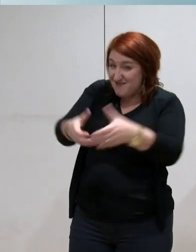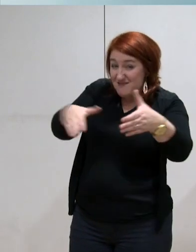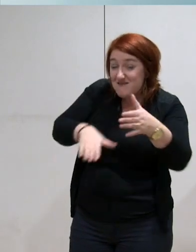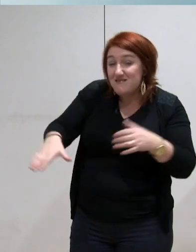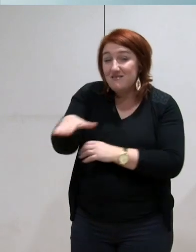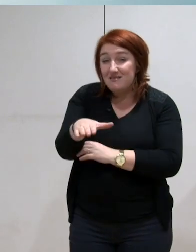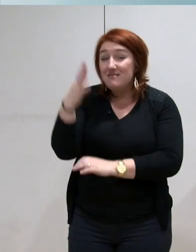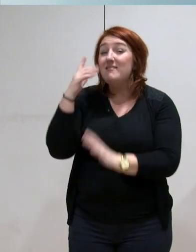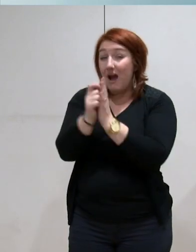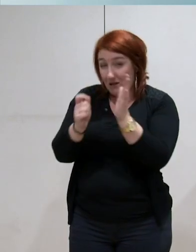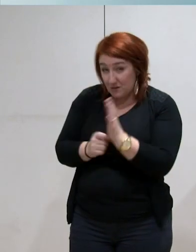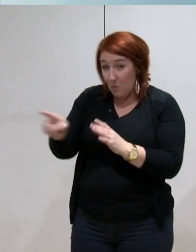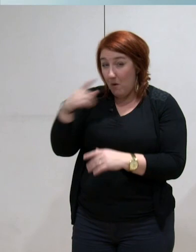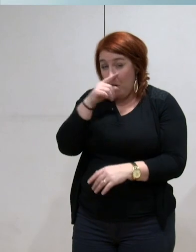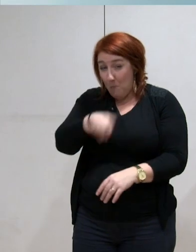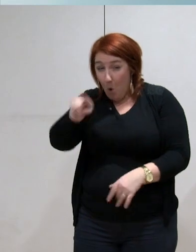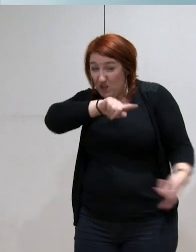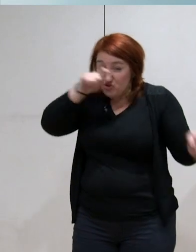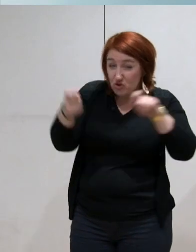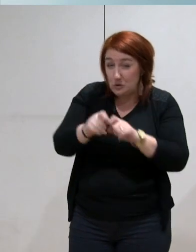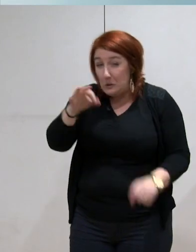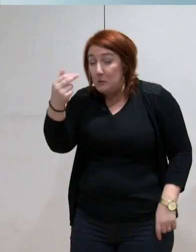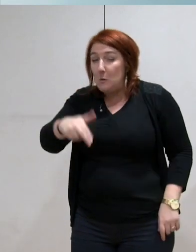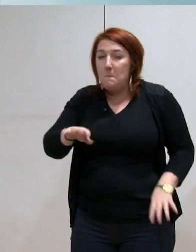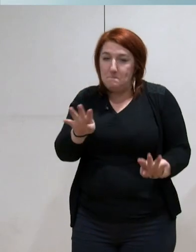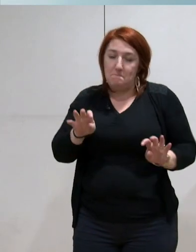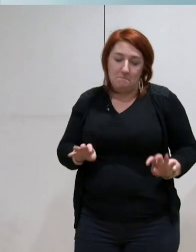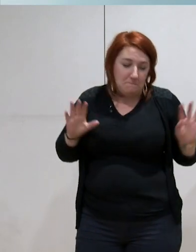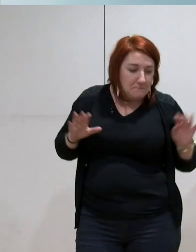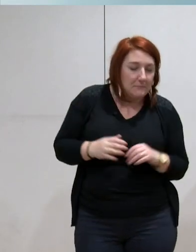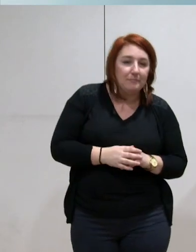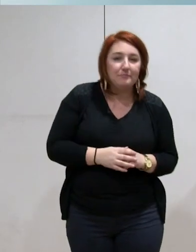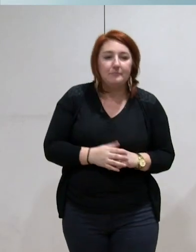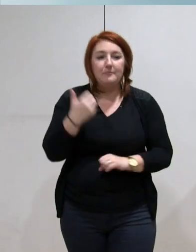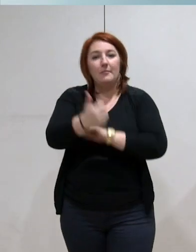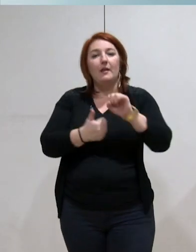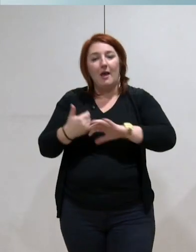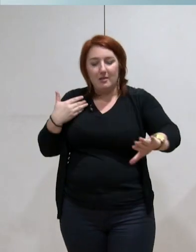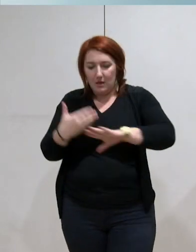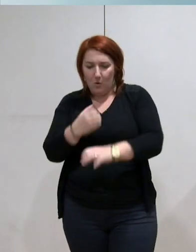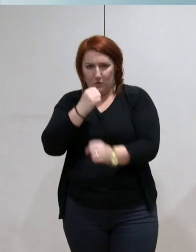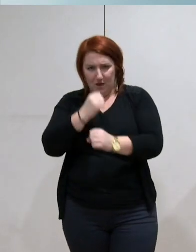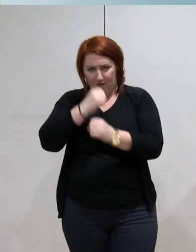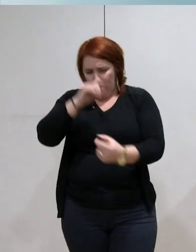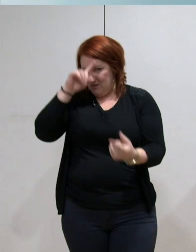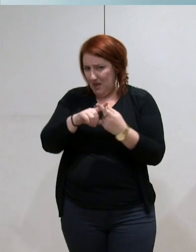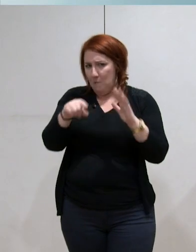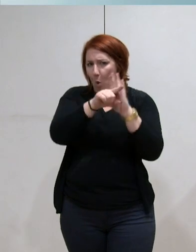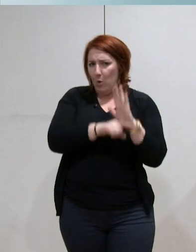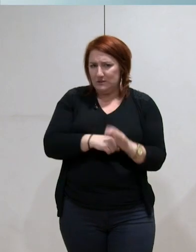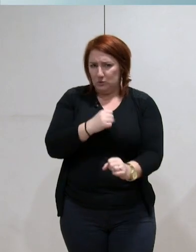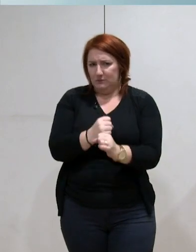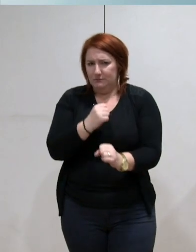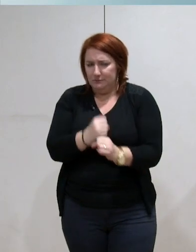moment-là revu depuis plus d'un an nous travaillons aux conditions de travail et nous aurons l'occasion dans